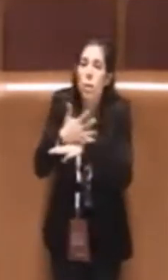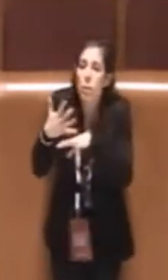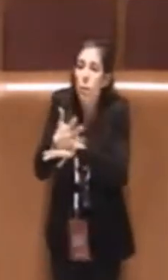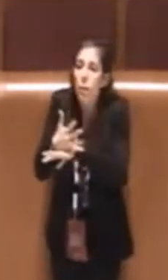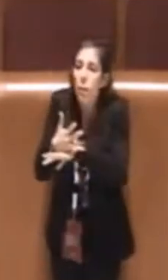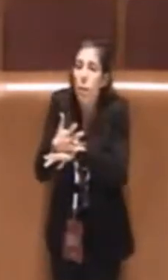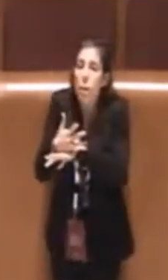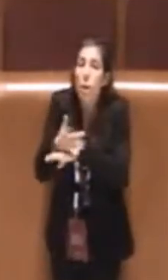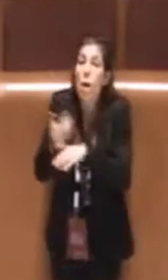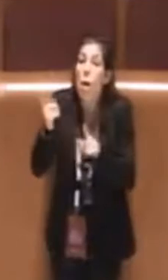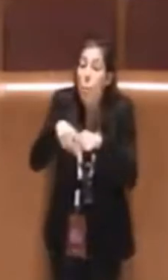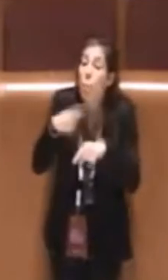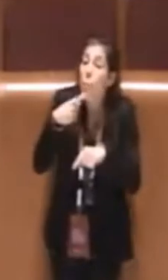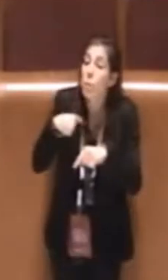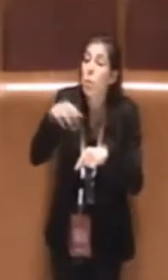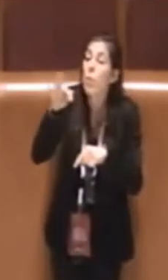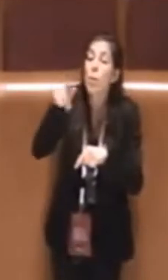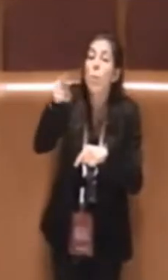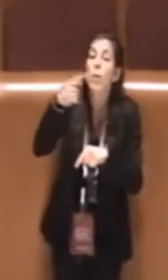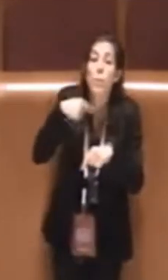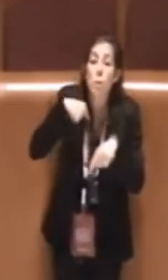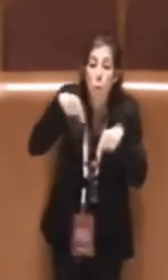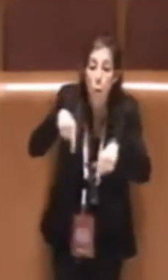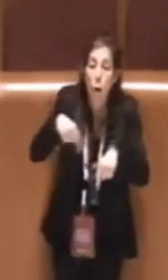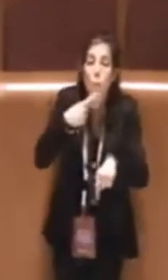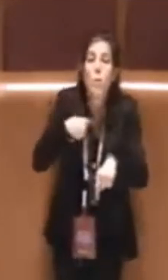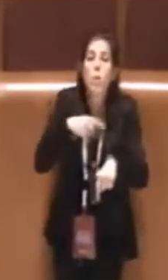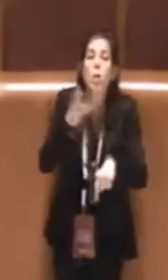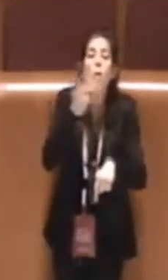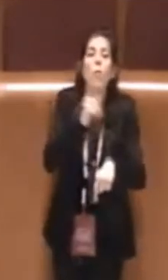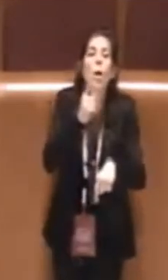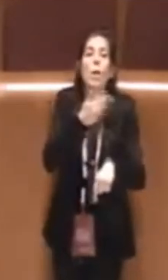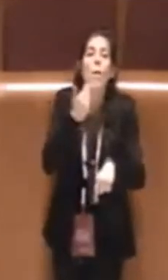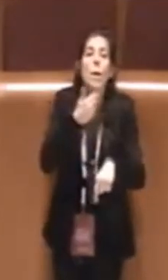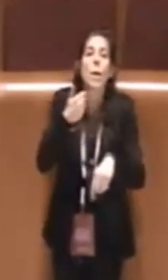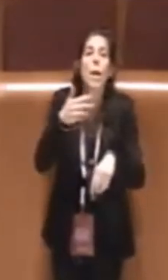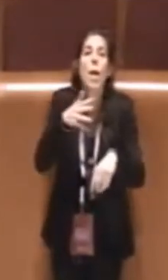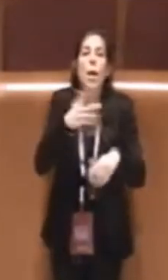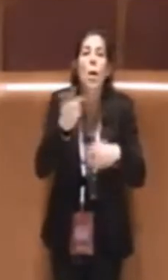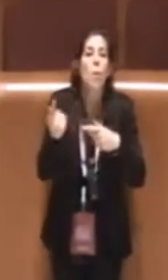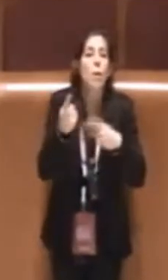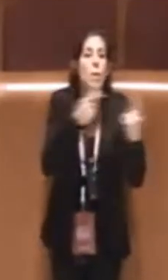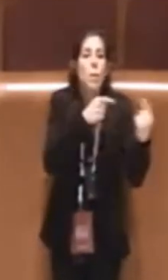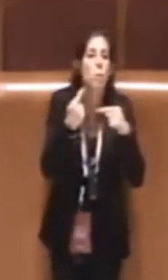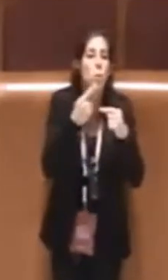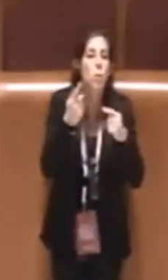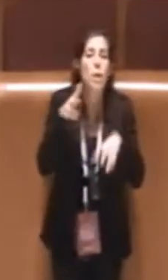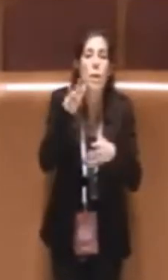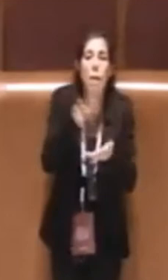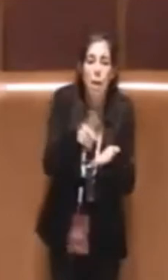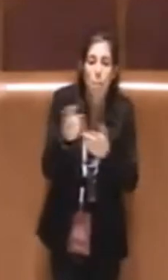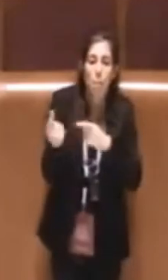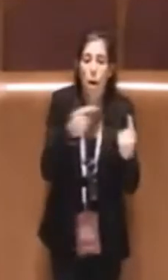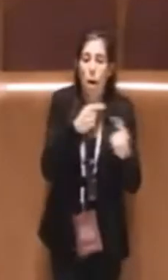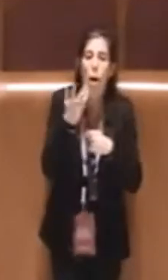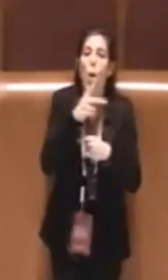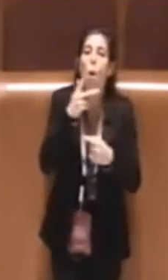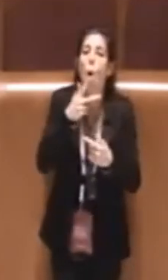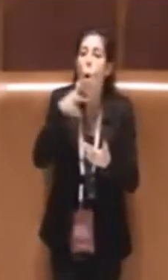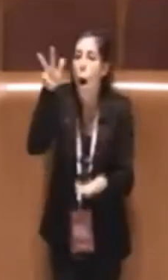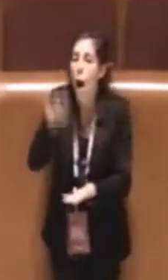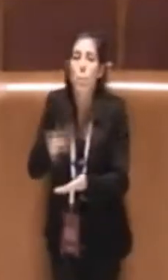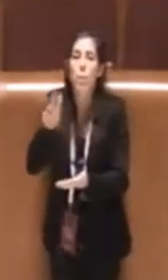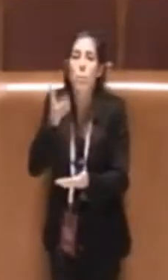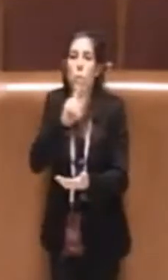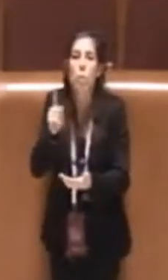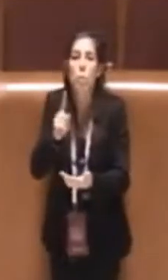E mi dice anche lei, Figliomeni, in questa sede, che non vuole togliere spazio alla discussione di questa delibera o tempo all'approvazione di questa delibera,